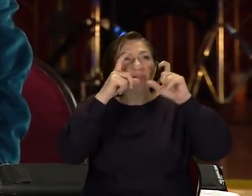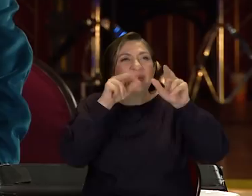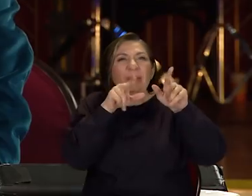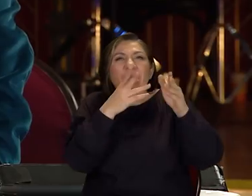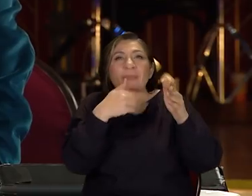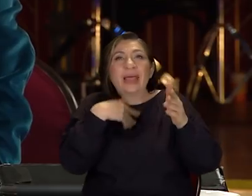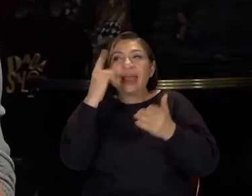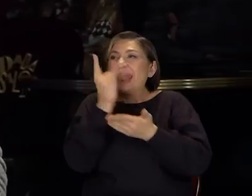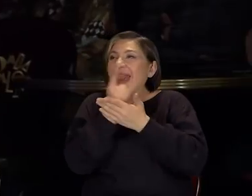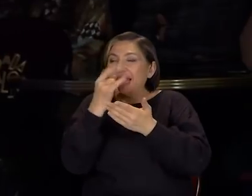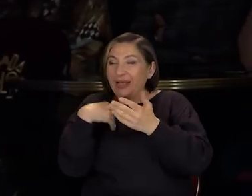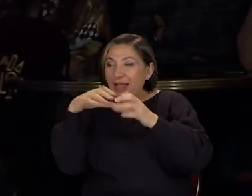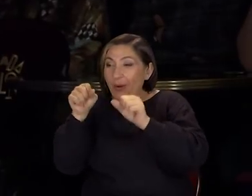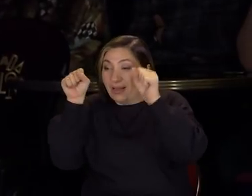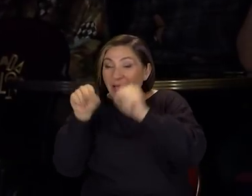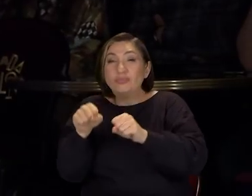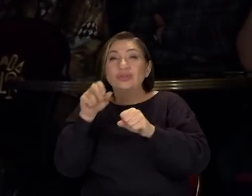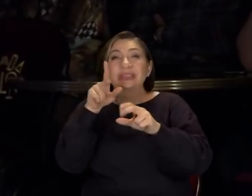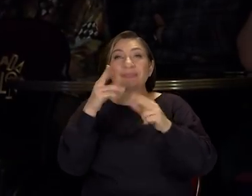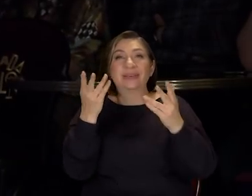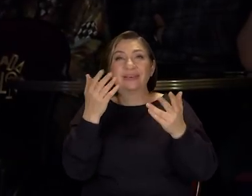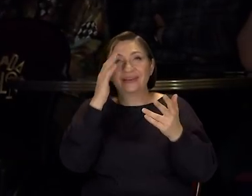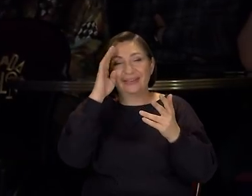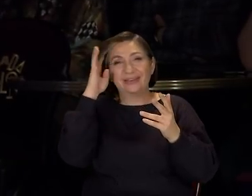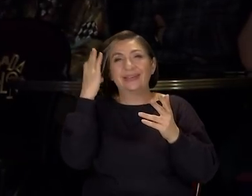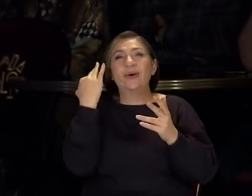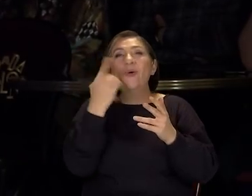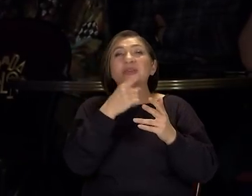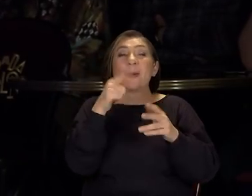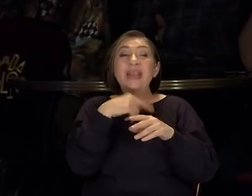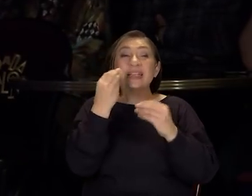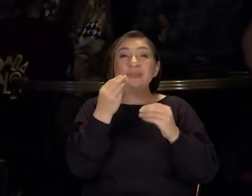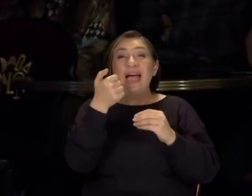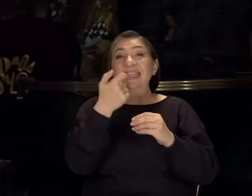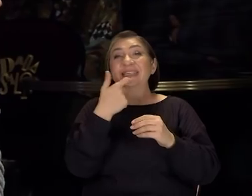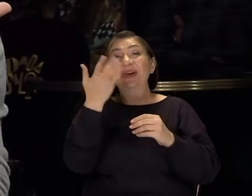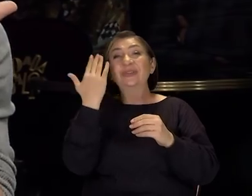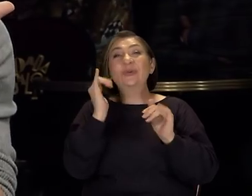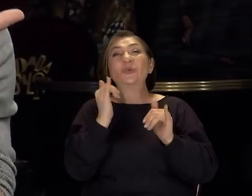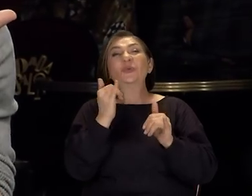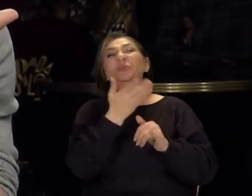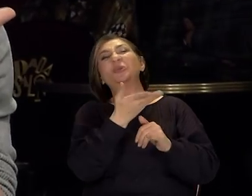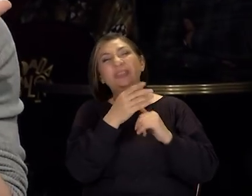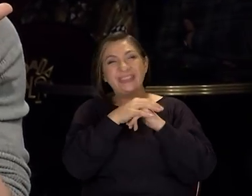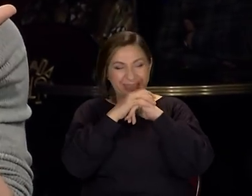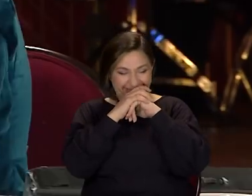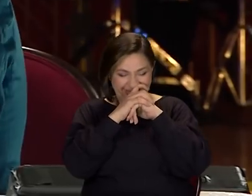beni yatakta basmışlar falan gibi. Benim... Yani. Yani o zamanlar iyiymiş dediğim şey 6 yıl önce ona çok